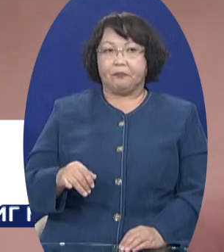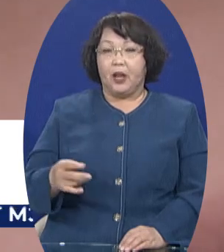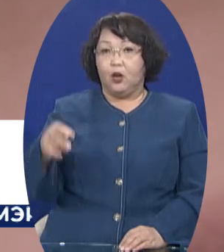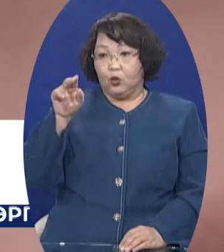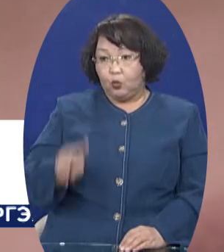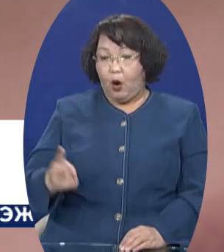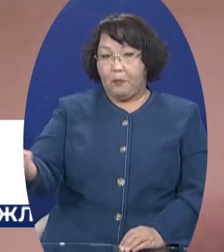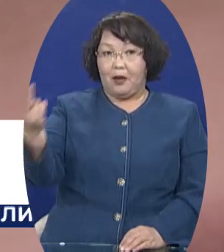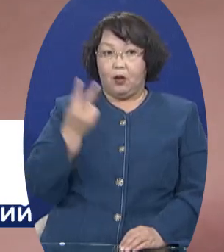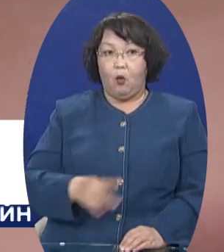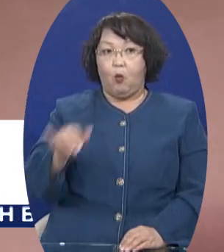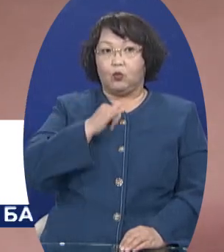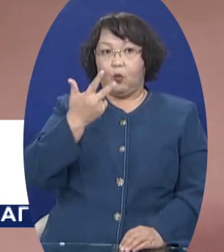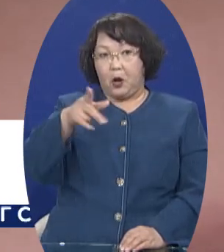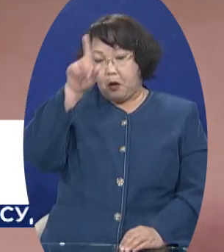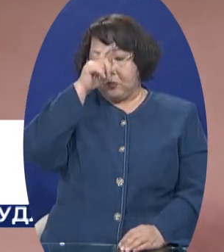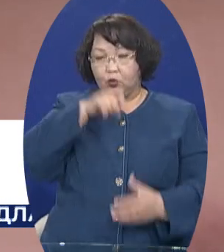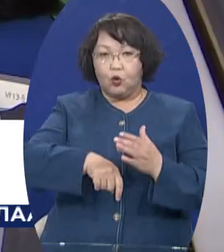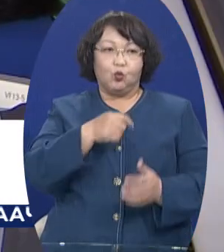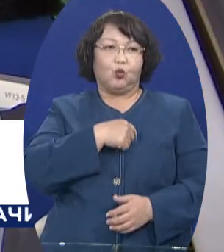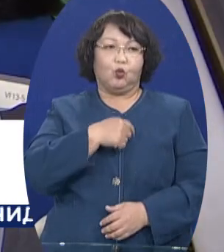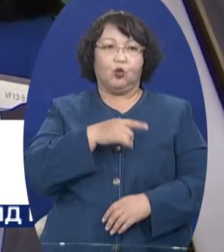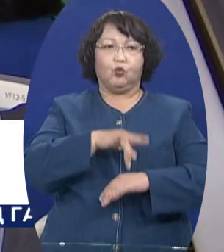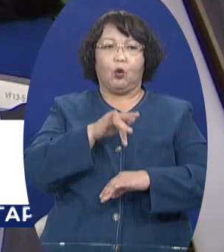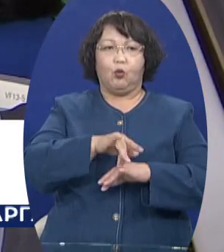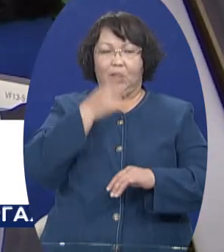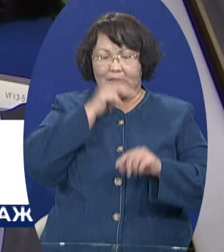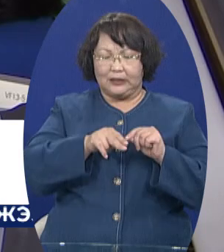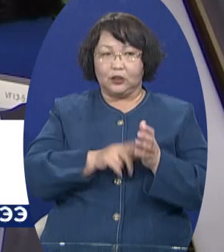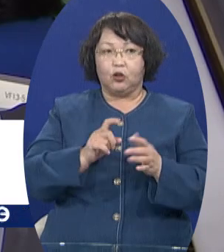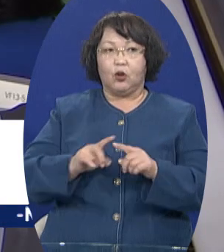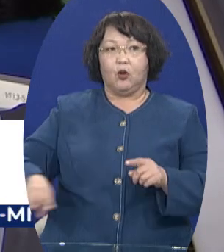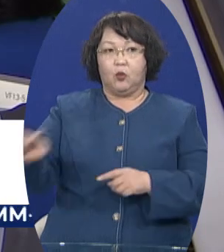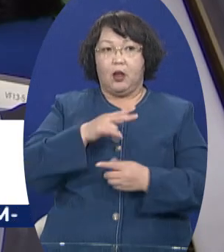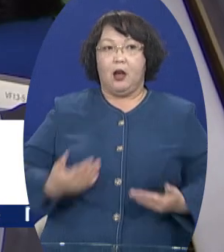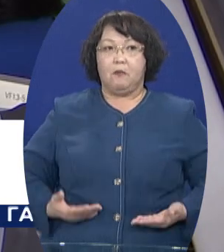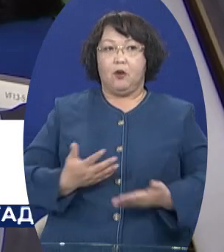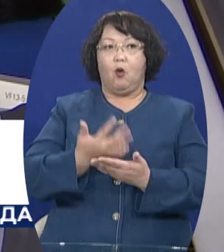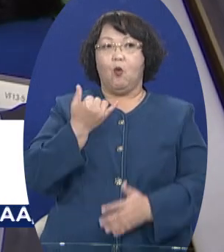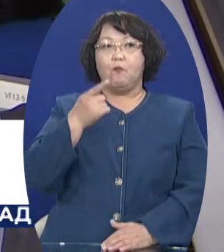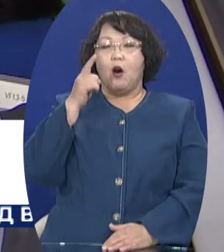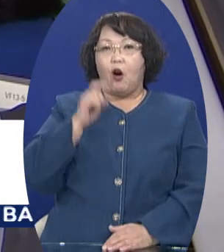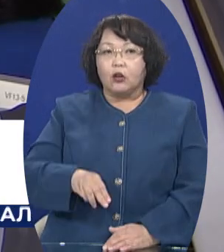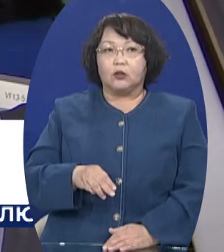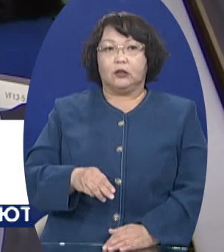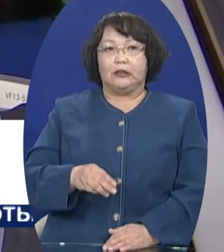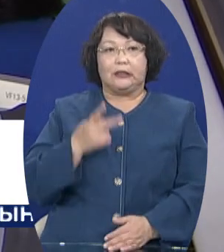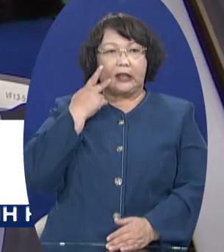эмнэлгийн зүрхний дасгийн хяналтад ах шаардлагатайж орон нутагт амьдардаг тул нийслэлийг тогтмол зорих хүндрэлтэй тухай ярьж